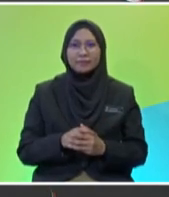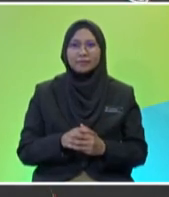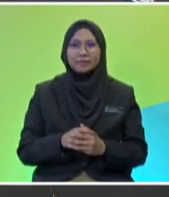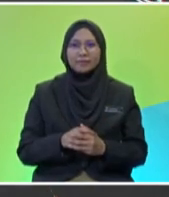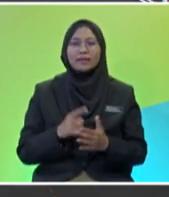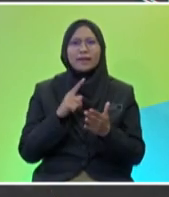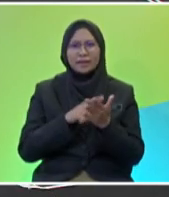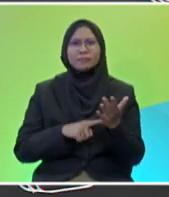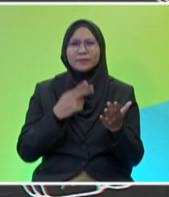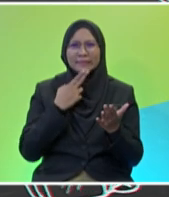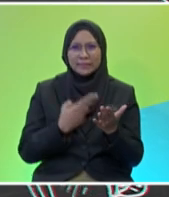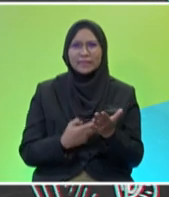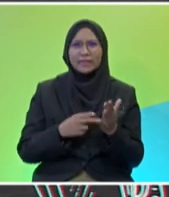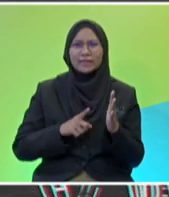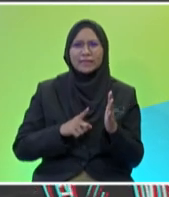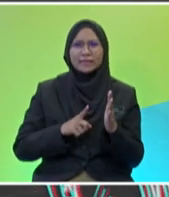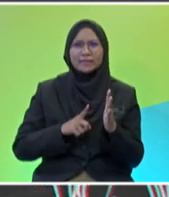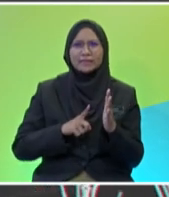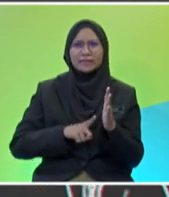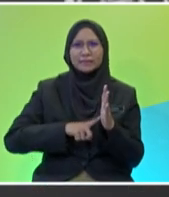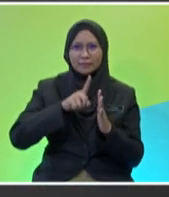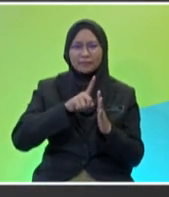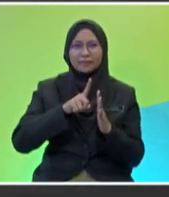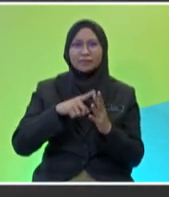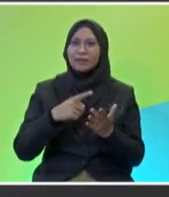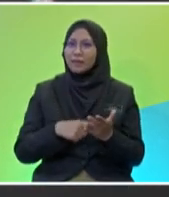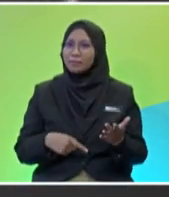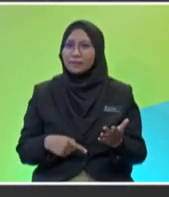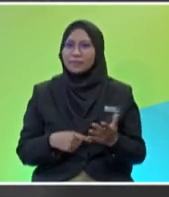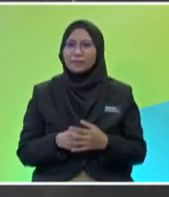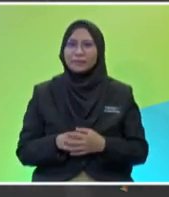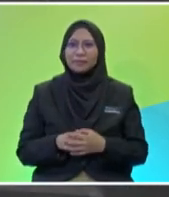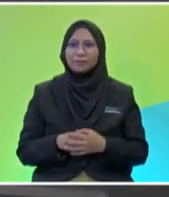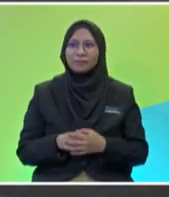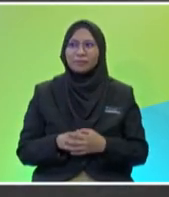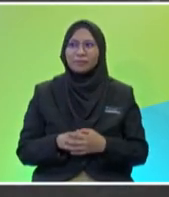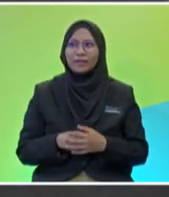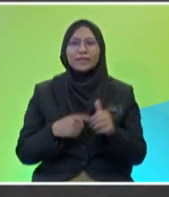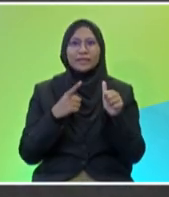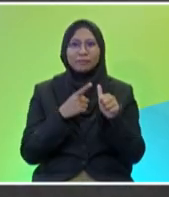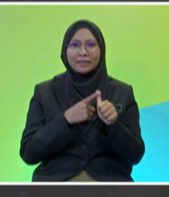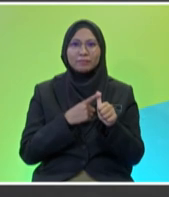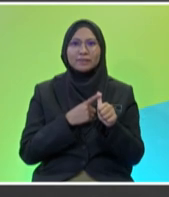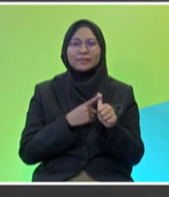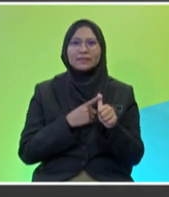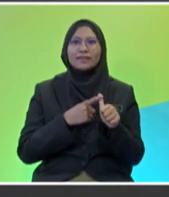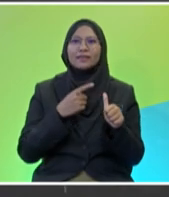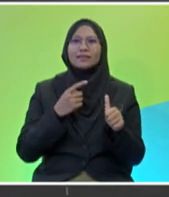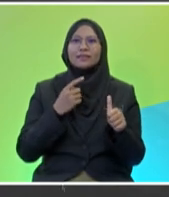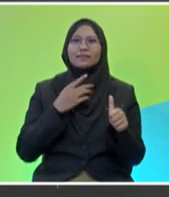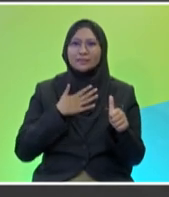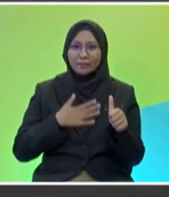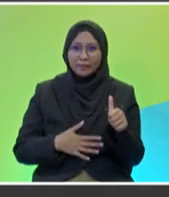tinggi itu dapat diterapkan dan masyarakat itu sendiri jadi kita perlu sabar dan berbudi bahasa